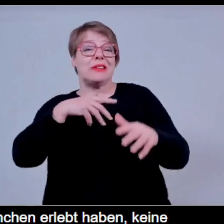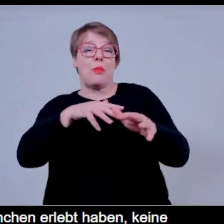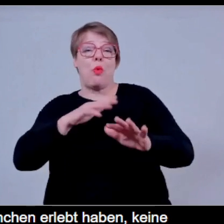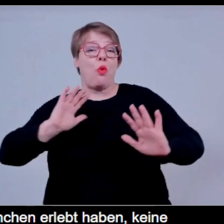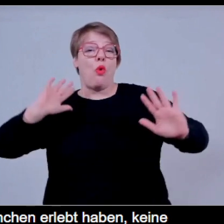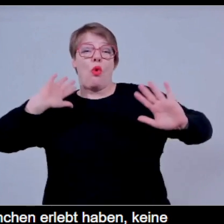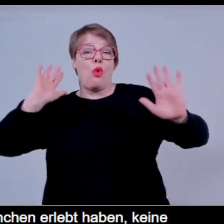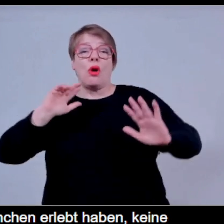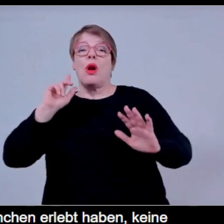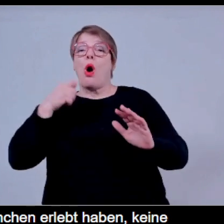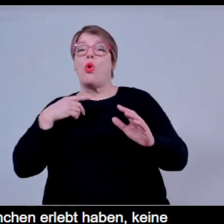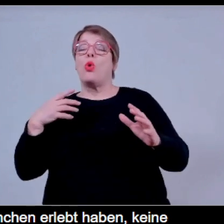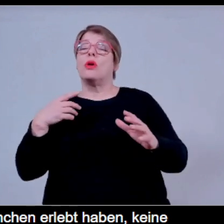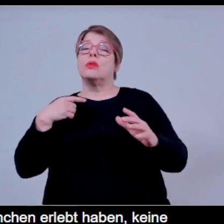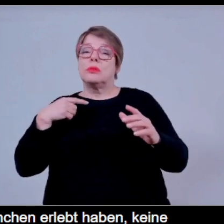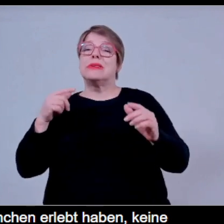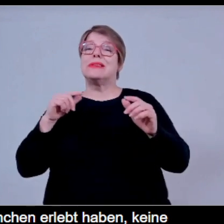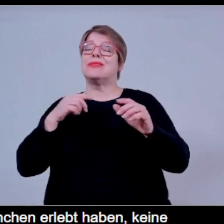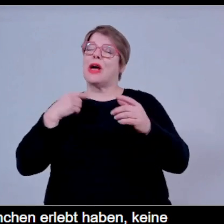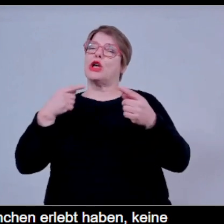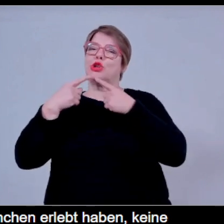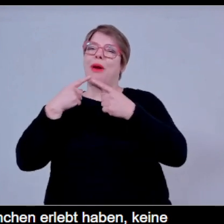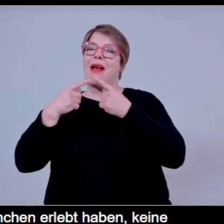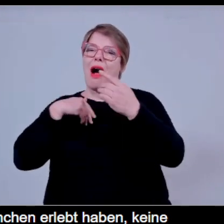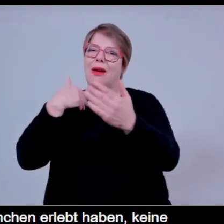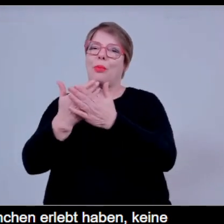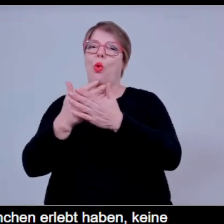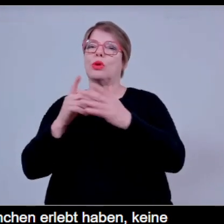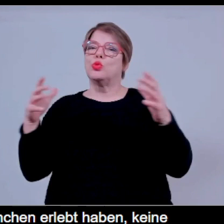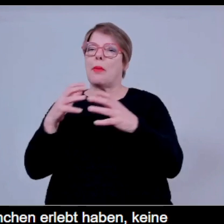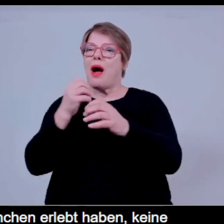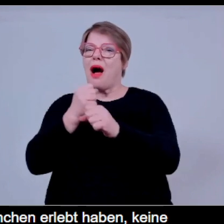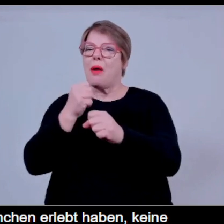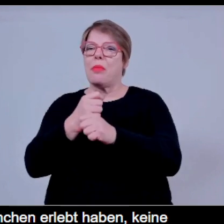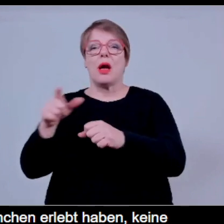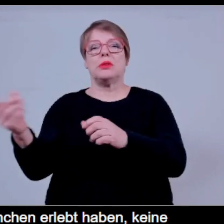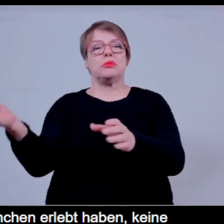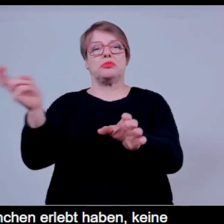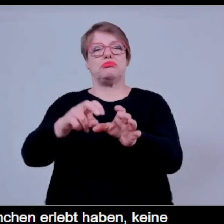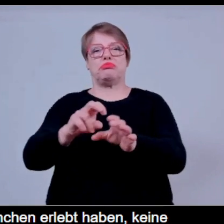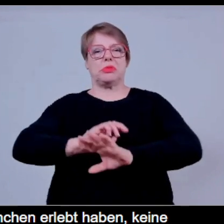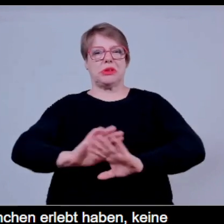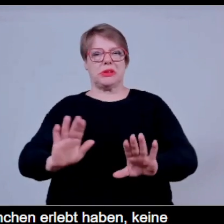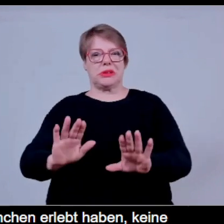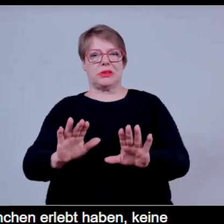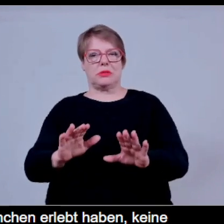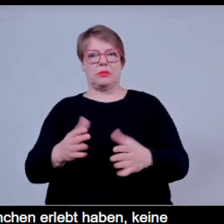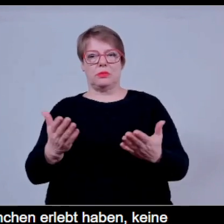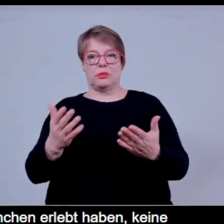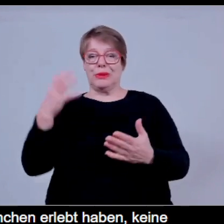erschwert, denn die Polizistinnen und Polizisten standen gestern parat, um den Rechtsstaat zu verteidigen.